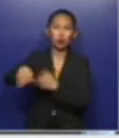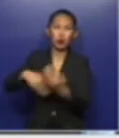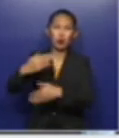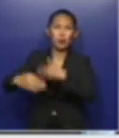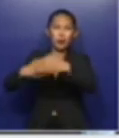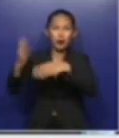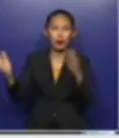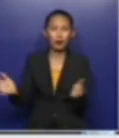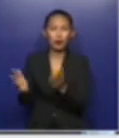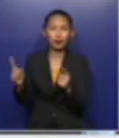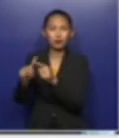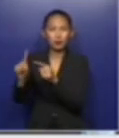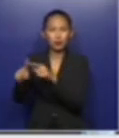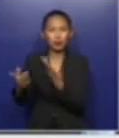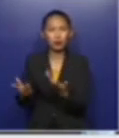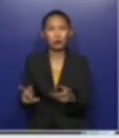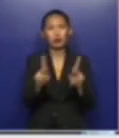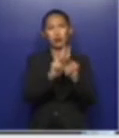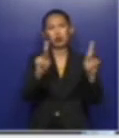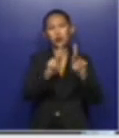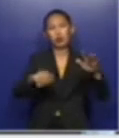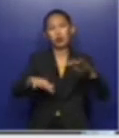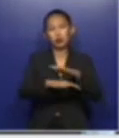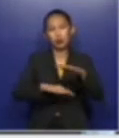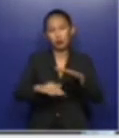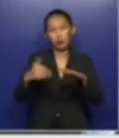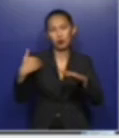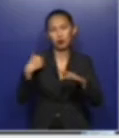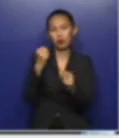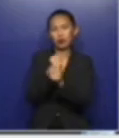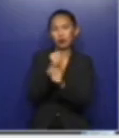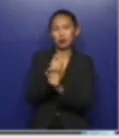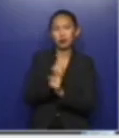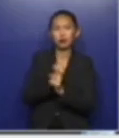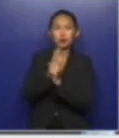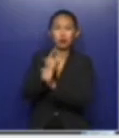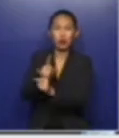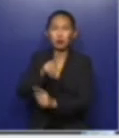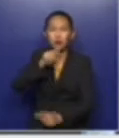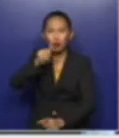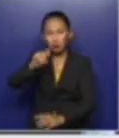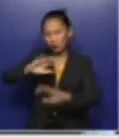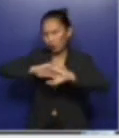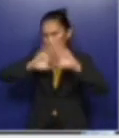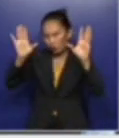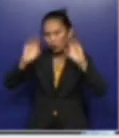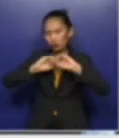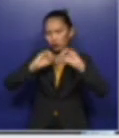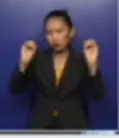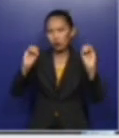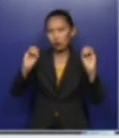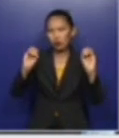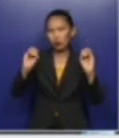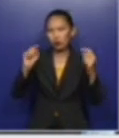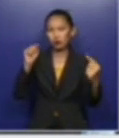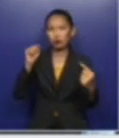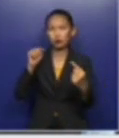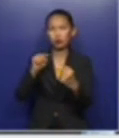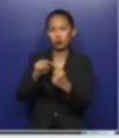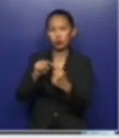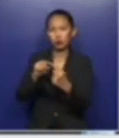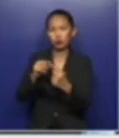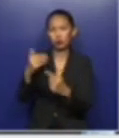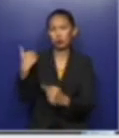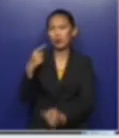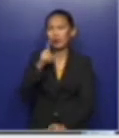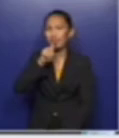กรรมาธิการวิสามัญสภาเราตั้งไปติดตามการใช้งบก้อนนี้เนี่ยสอบถามชัดเจนครับท่านกรรมาธิการผมก็ไปสอบถามกรรมาธิการว่าได้ถามเ